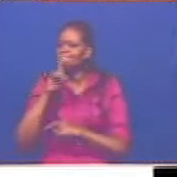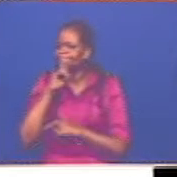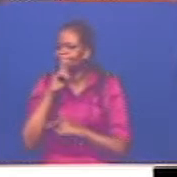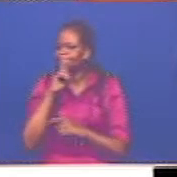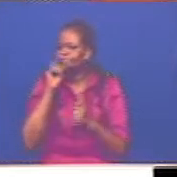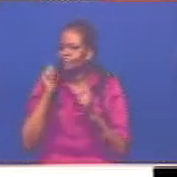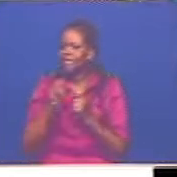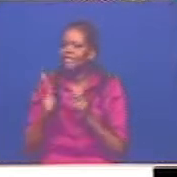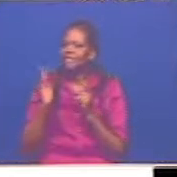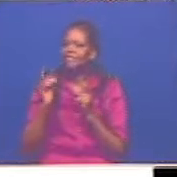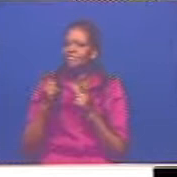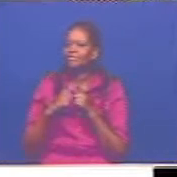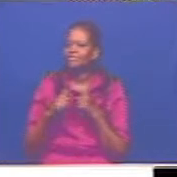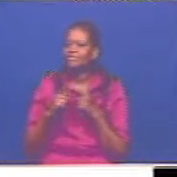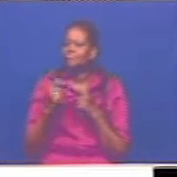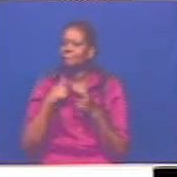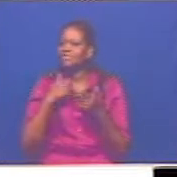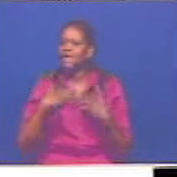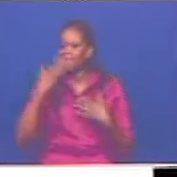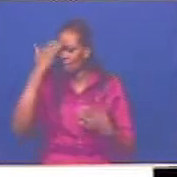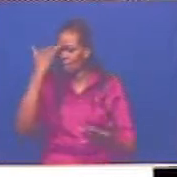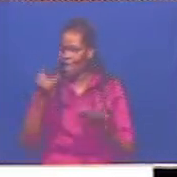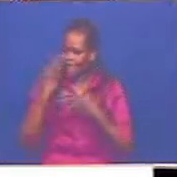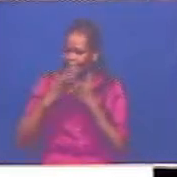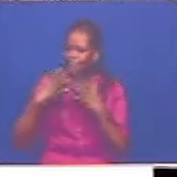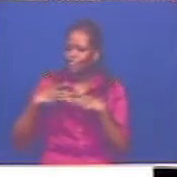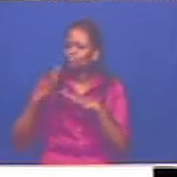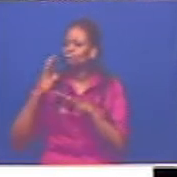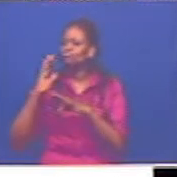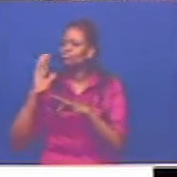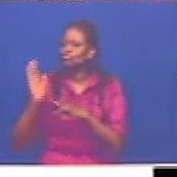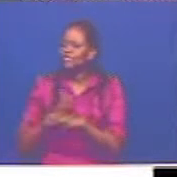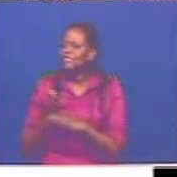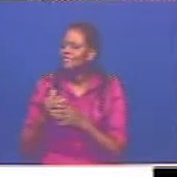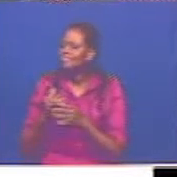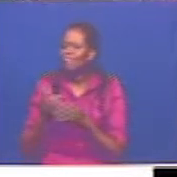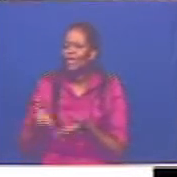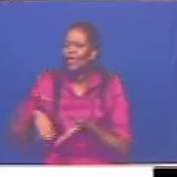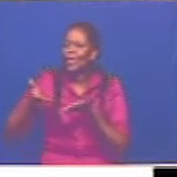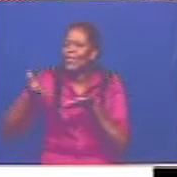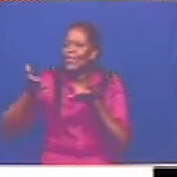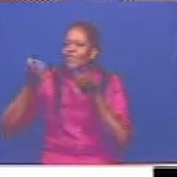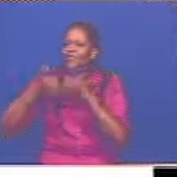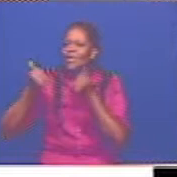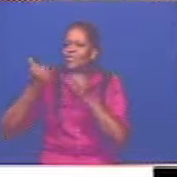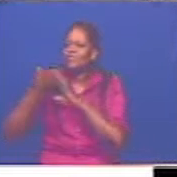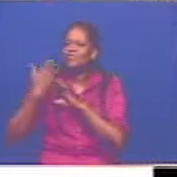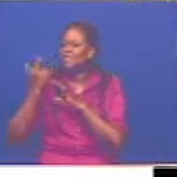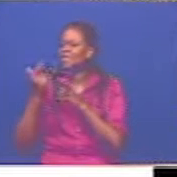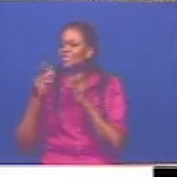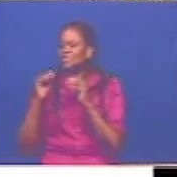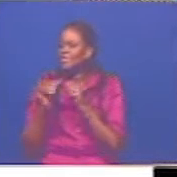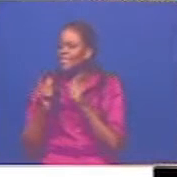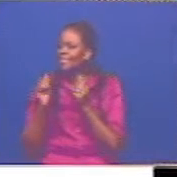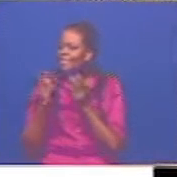And I'm happy because some of the artists niliwataja wali improve sana. Kuna mwingine alinunua, alikuwa hana kweli gari, amenunua sasa